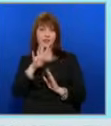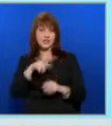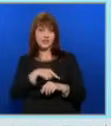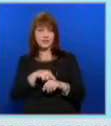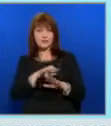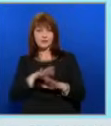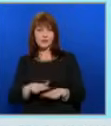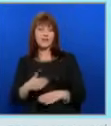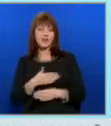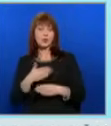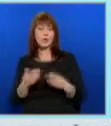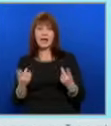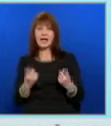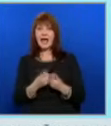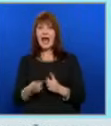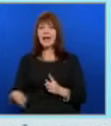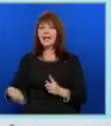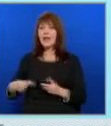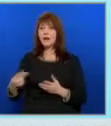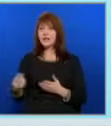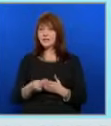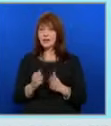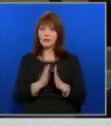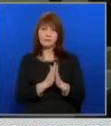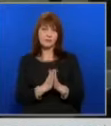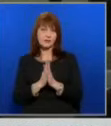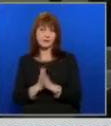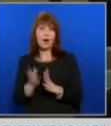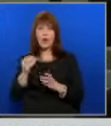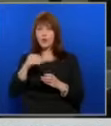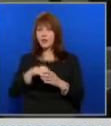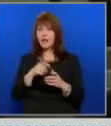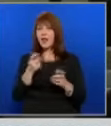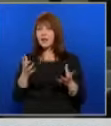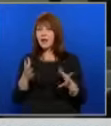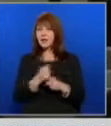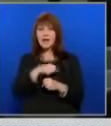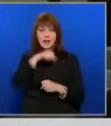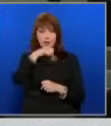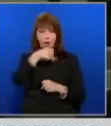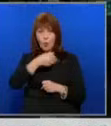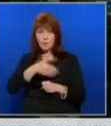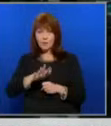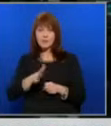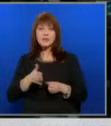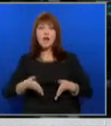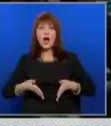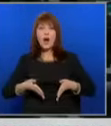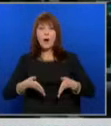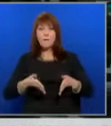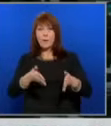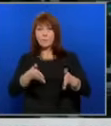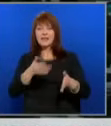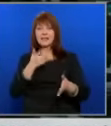края на срещата. Генералният секретар на ООН е призовал участниците да намерят компромис по пътя към отказ от изкопаемите